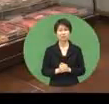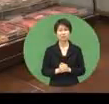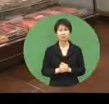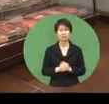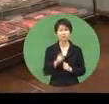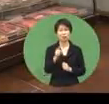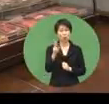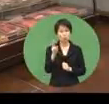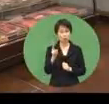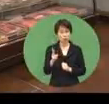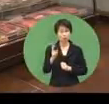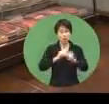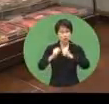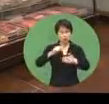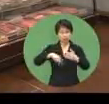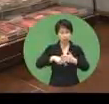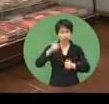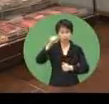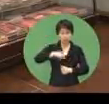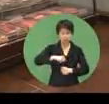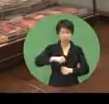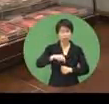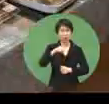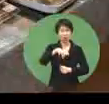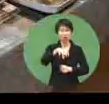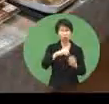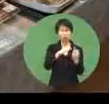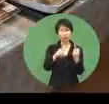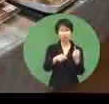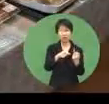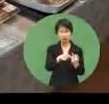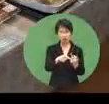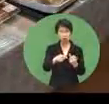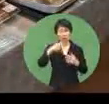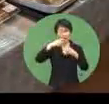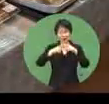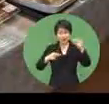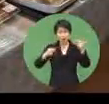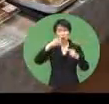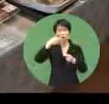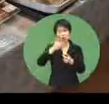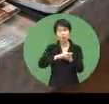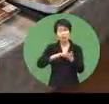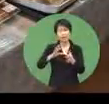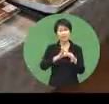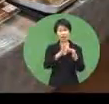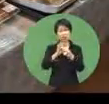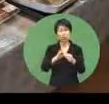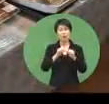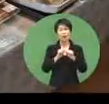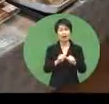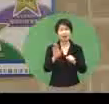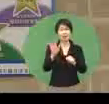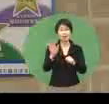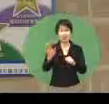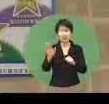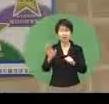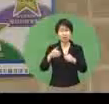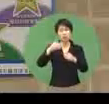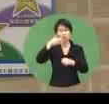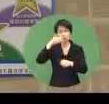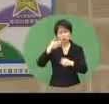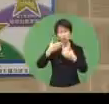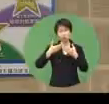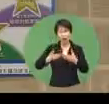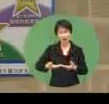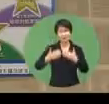このような取り組みが認められ、大里食肉センターは日本食品衛生協会が実施している食の